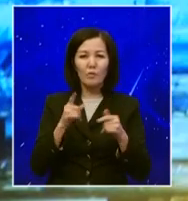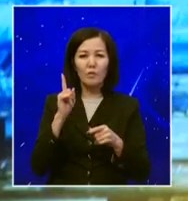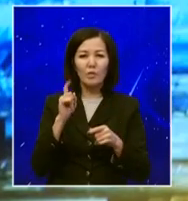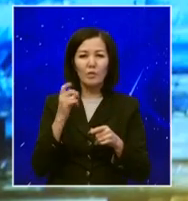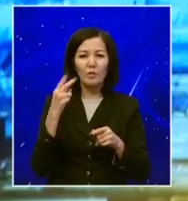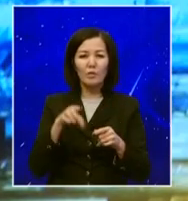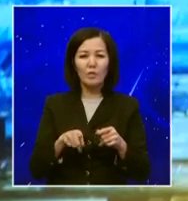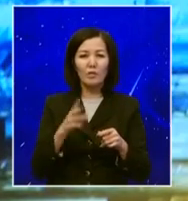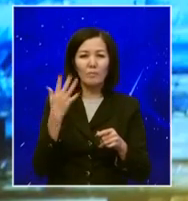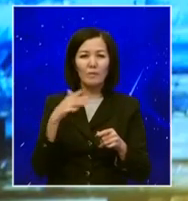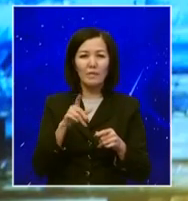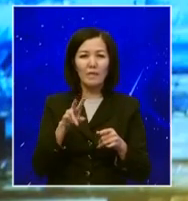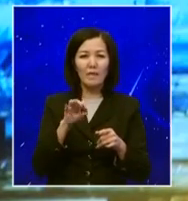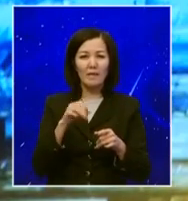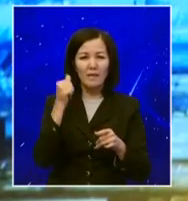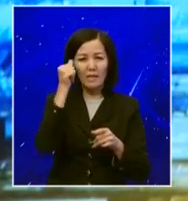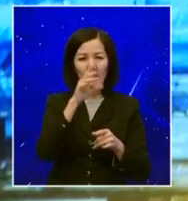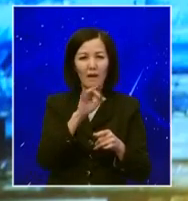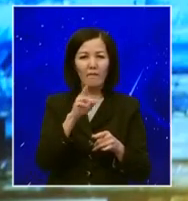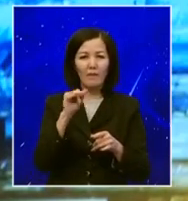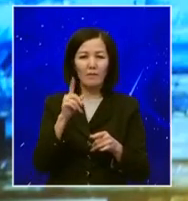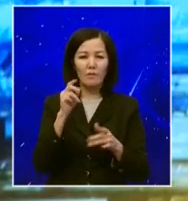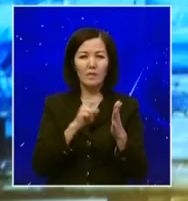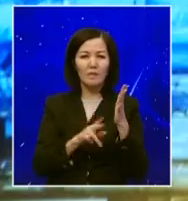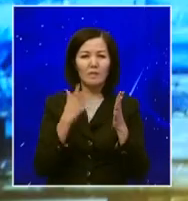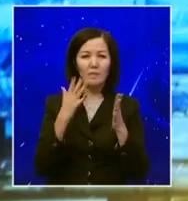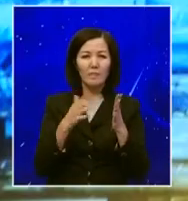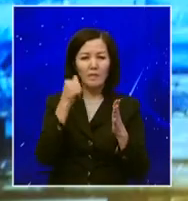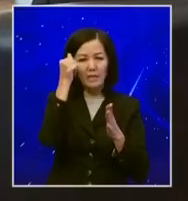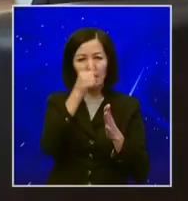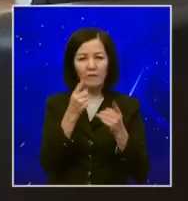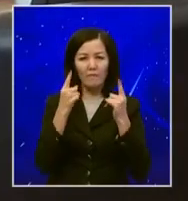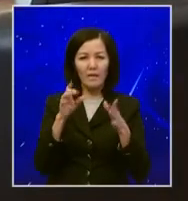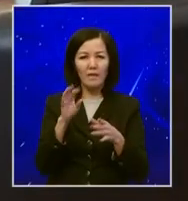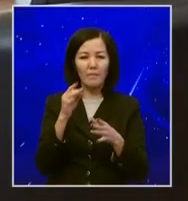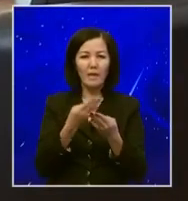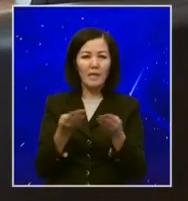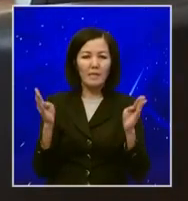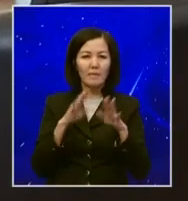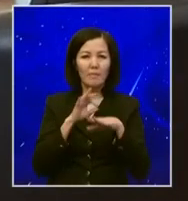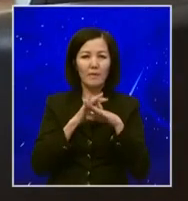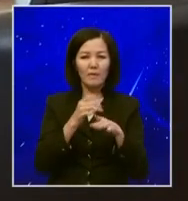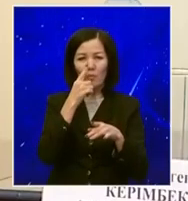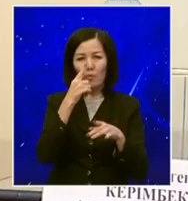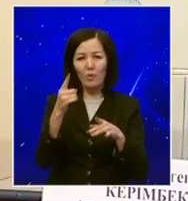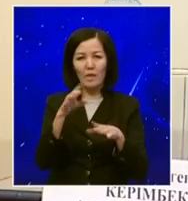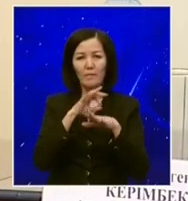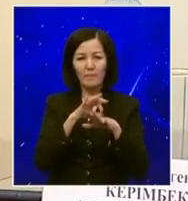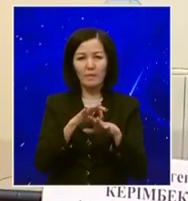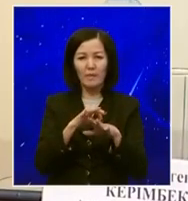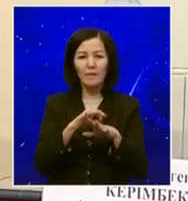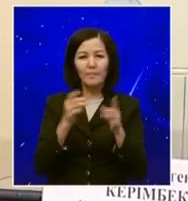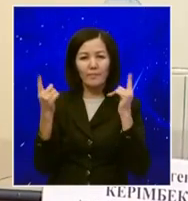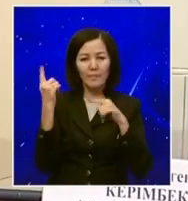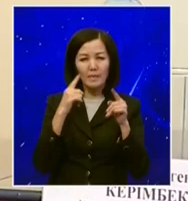1150-летию Абу-Насыр Аль-Фараби и 175-летию Великого Абая, из-за пандемии прошло в режиме онлайн. По